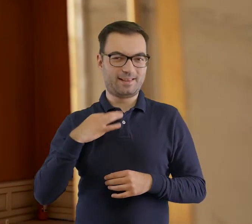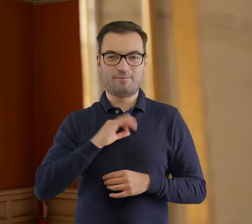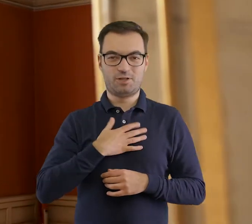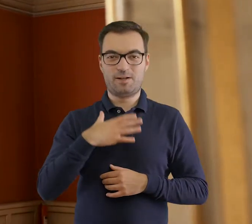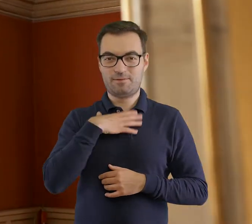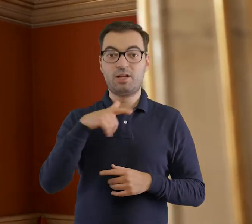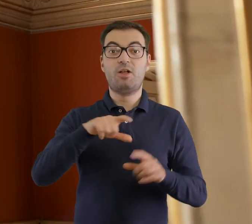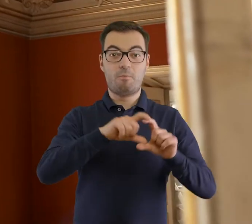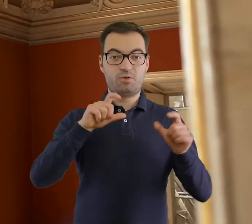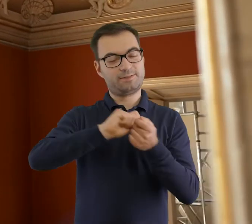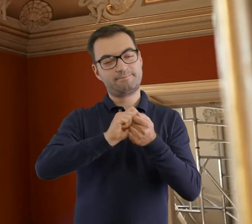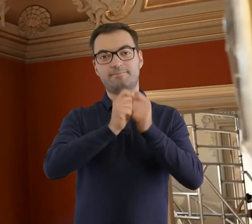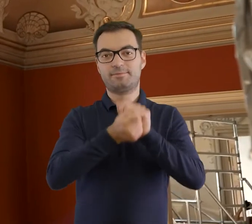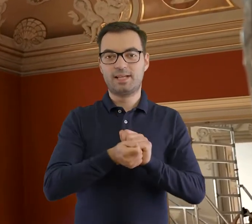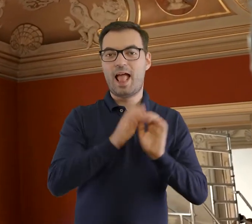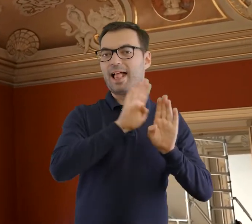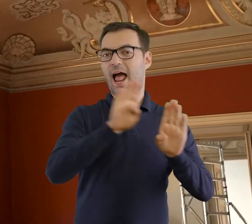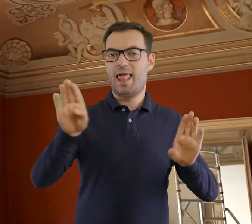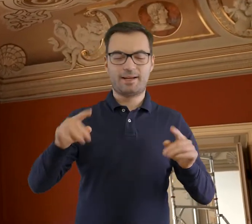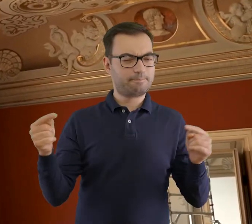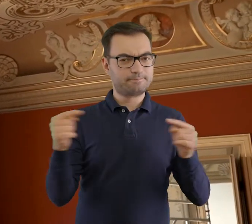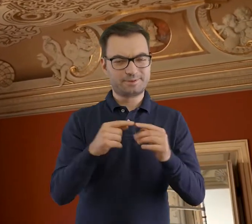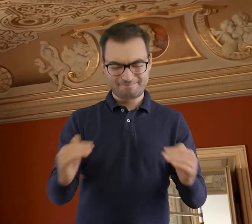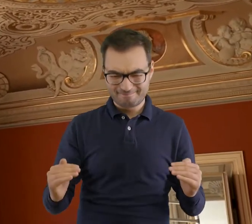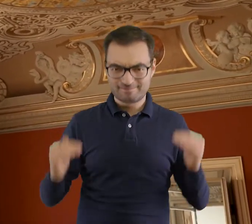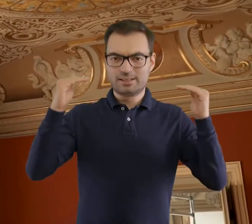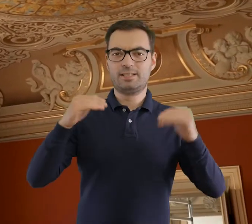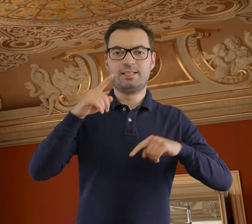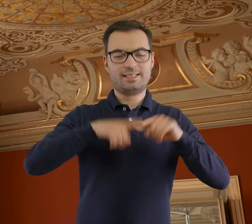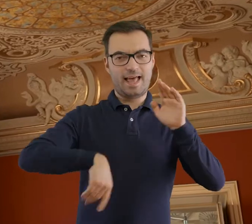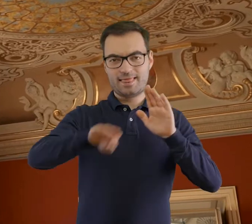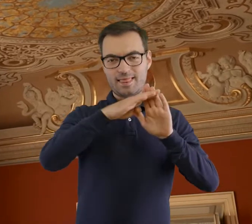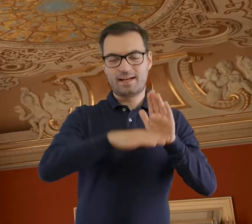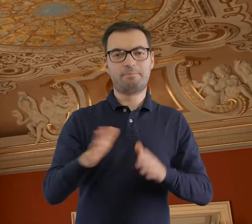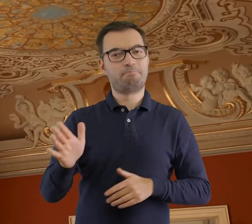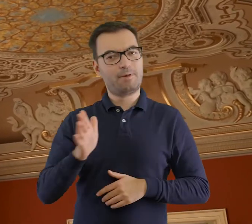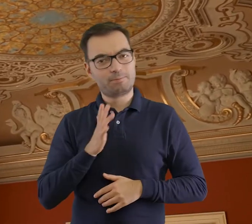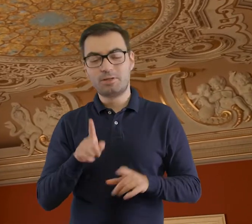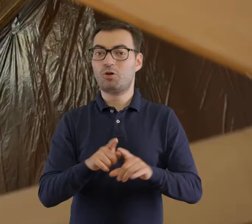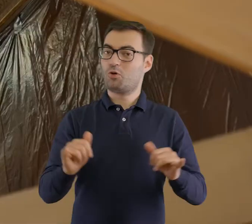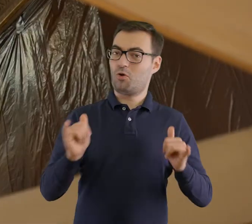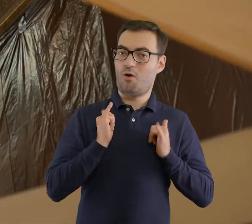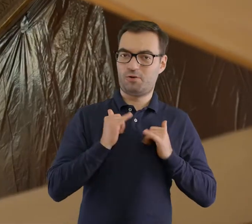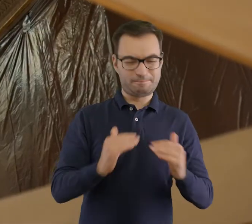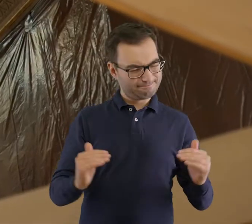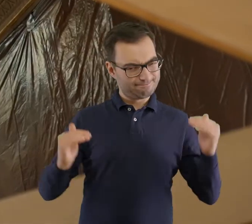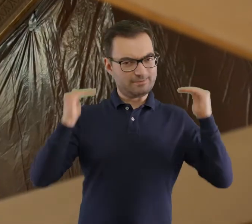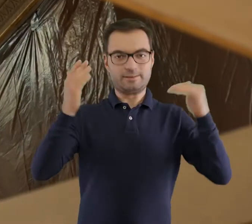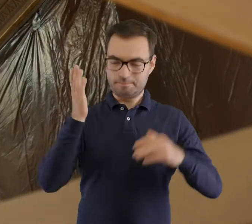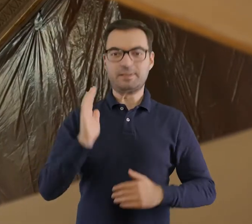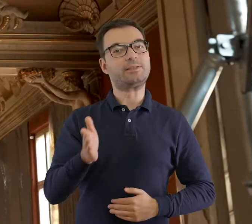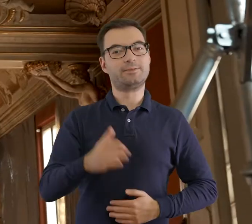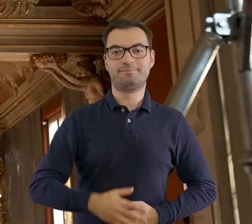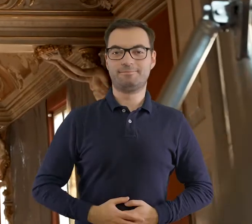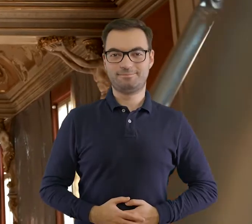został przekształcony w galerię spełniającą najwyższe standardy bezpieczeństwa i komfortu zwiedzających.